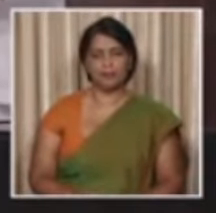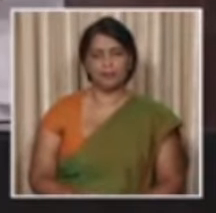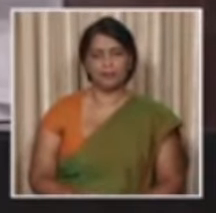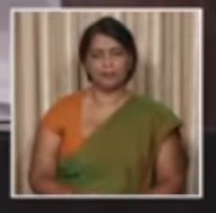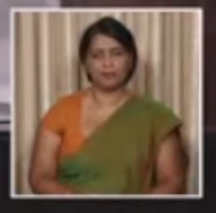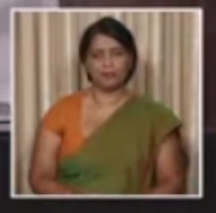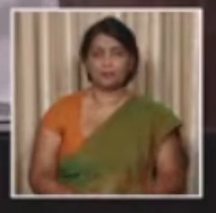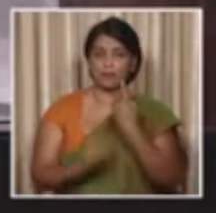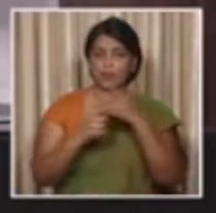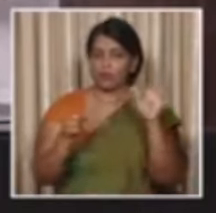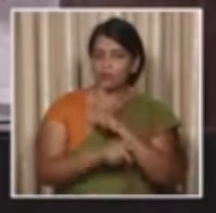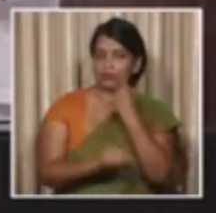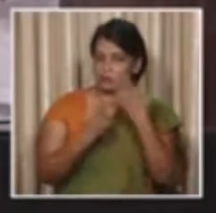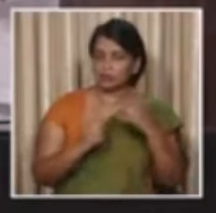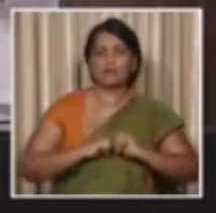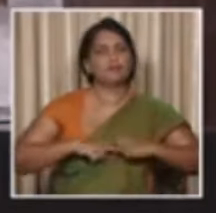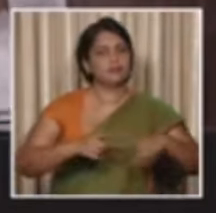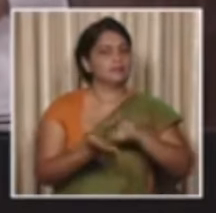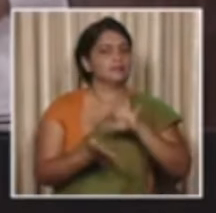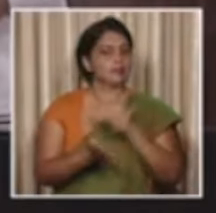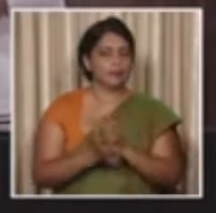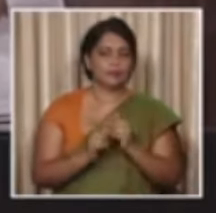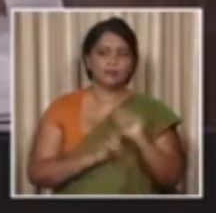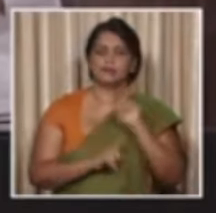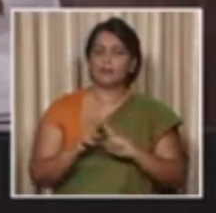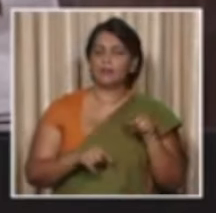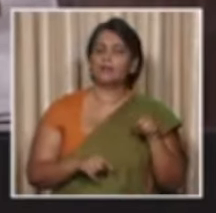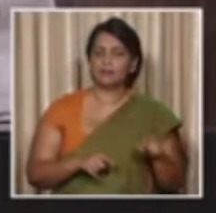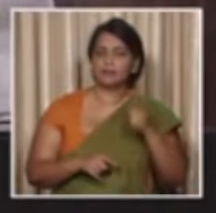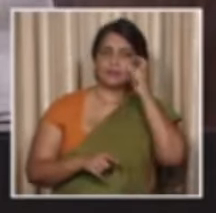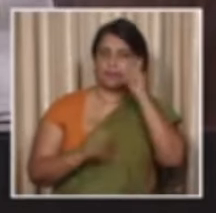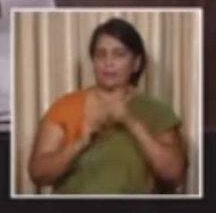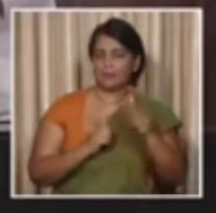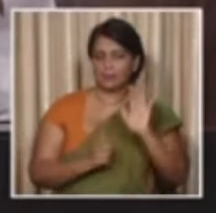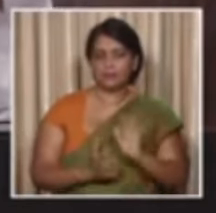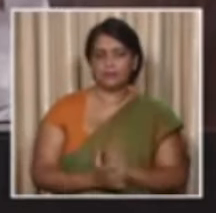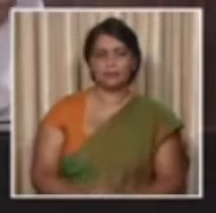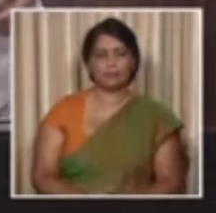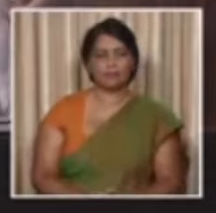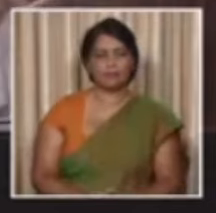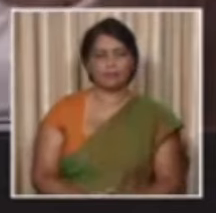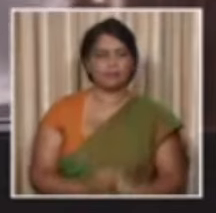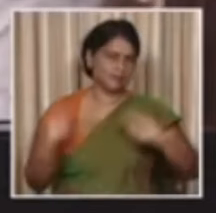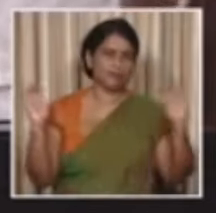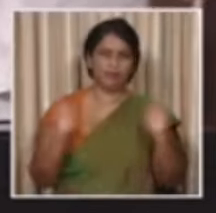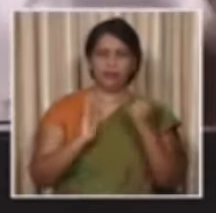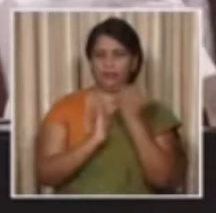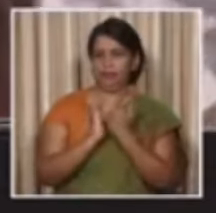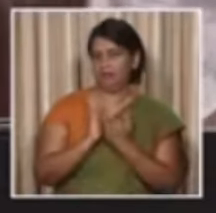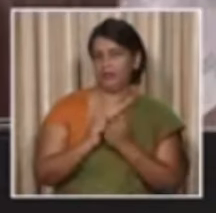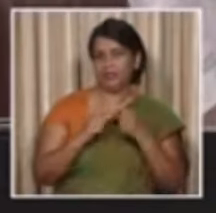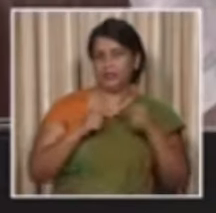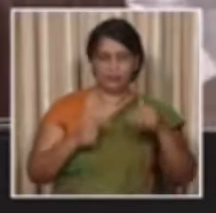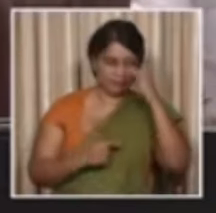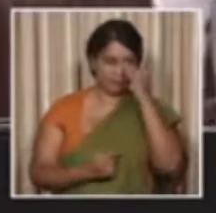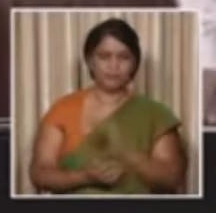පූර්ණ සොයාබැලීමක් කළා අවශ්‍ය තීරණය සඳහා පාර්ලිමේන්තුවේ සොයා බලන කටයුතු කරනවා. ගරු විපක්ෂ නායකතුමා කෙටියෙන් කියන දැන් න්‍යාය පත්‍රයට යන්න ඕනේ.